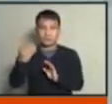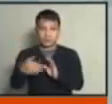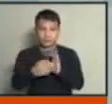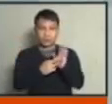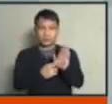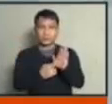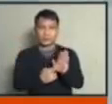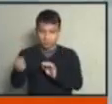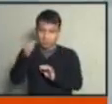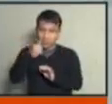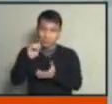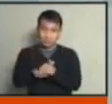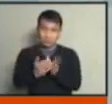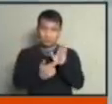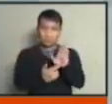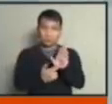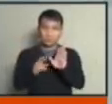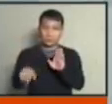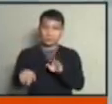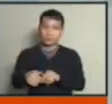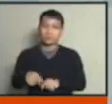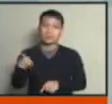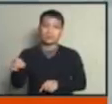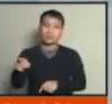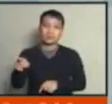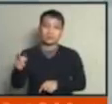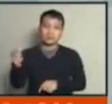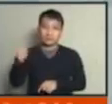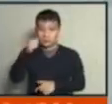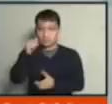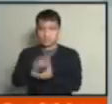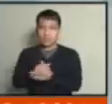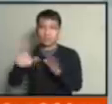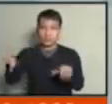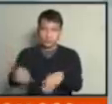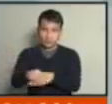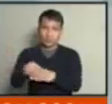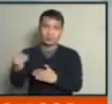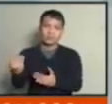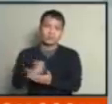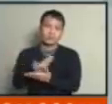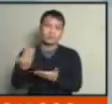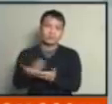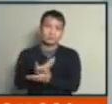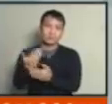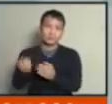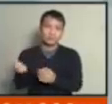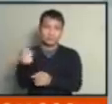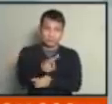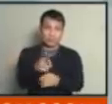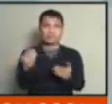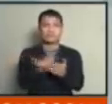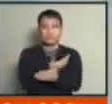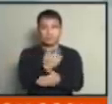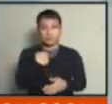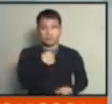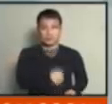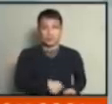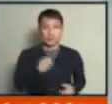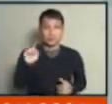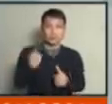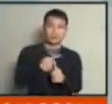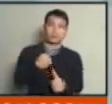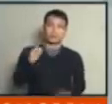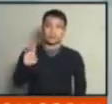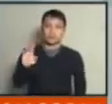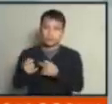Ang balita ko ngayon, sir, Indo-Chinese, eh, kinasal na, nagkaroon na ng asawa. Ngayon, meron na naman po siyang bagong affair. Yung pong first boyfriend